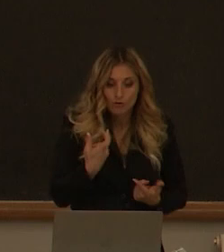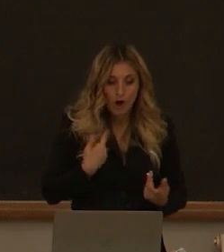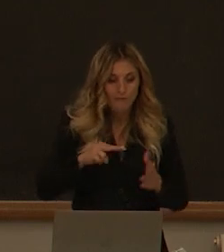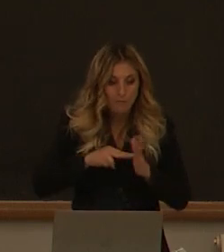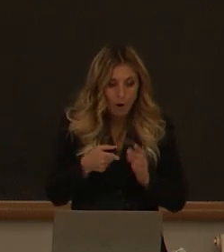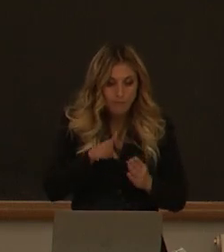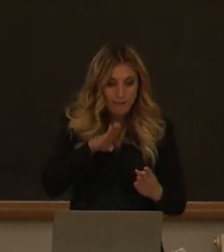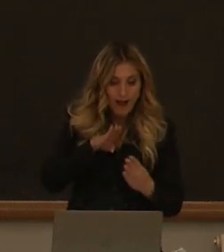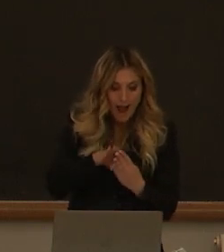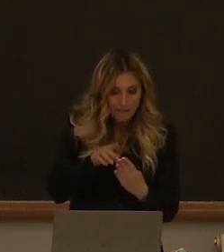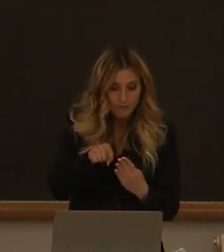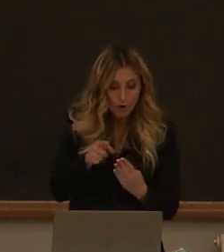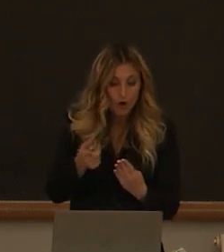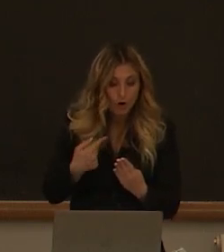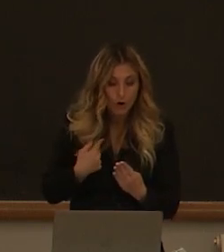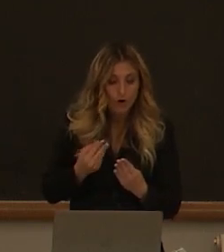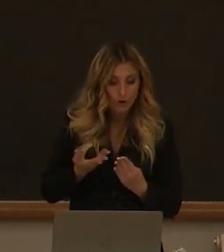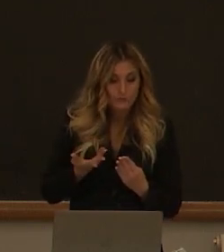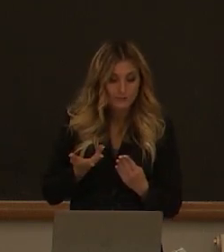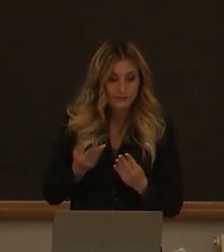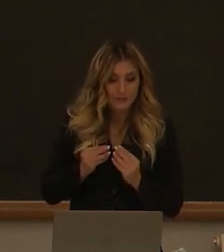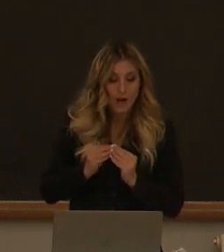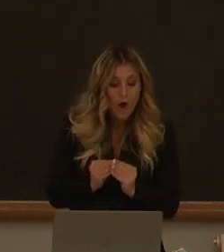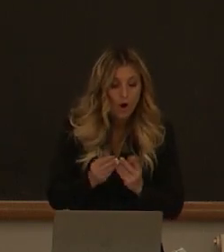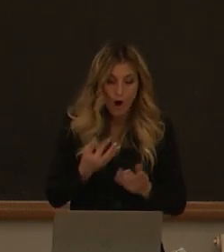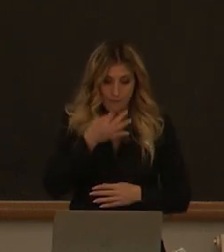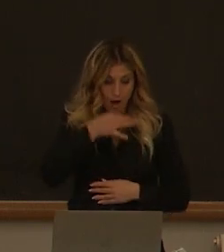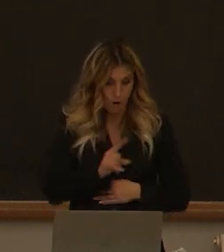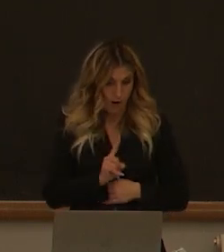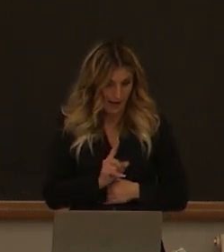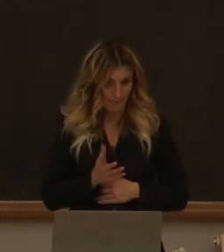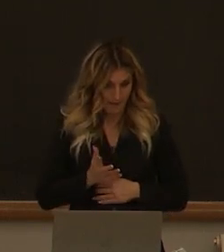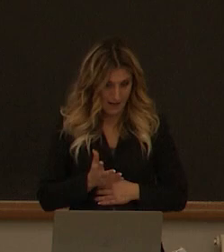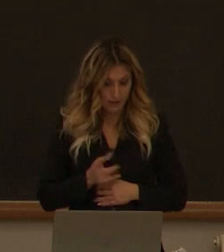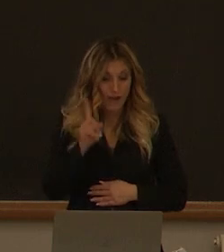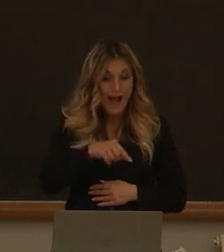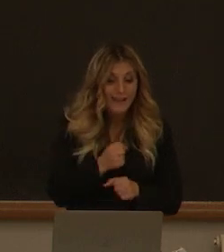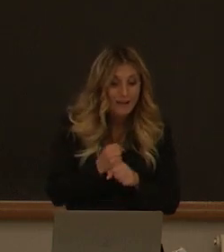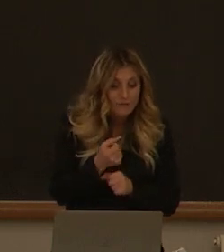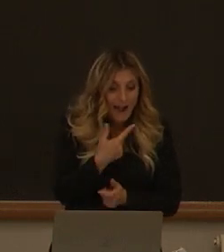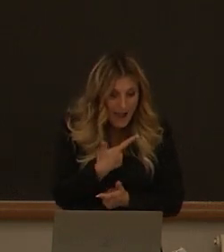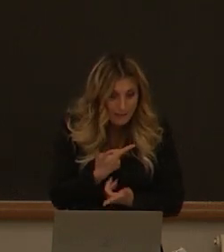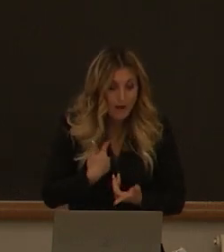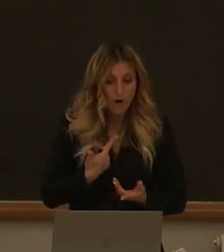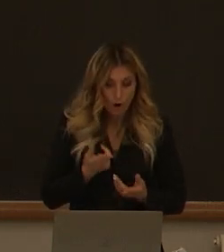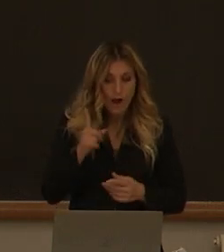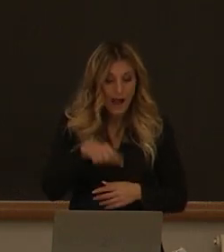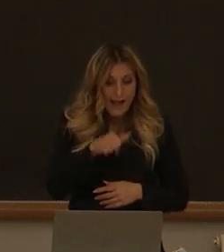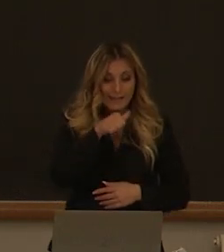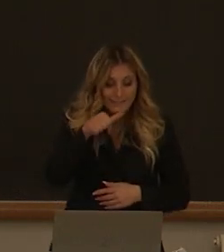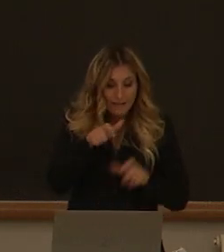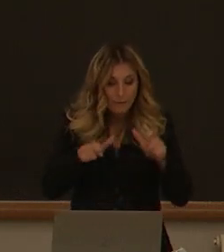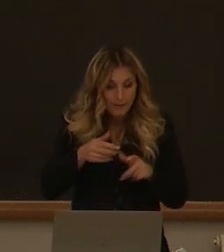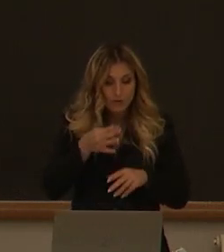anche le problematiche from farm to fork. Nel farm ci sono problematiche gestionali